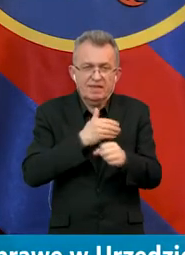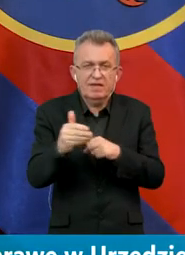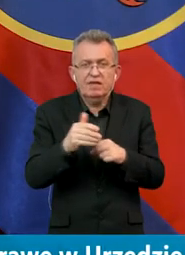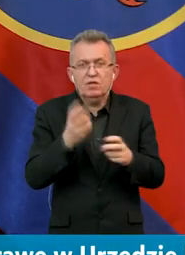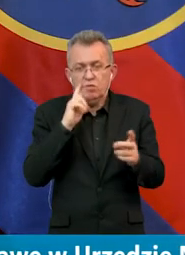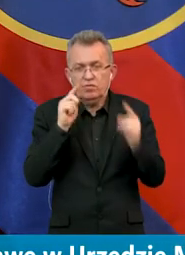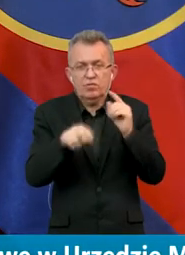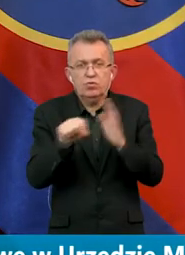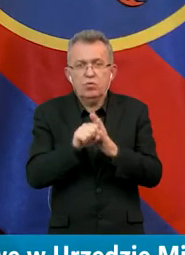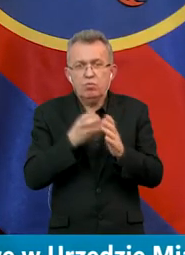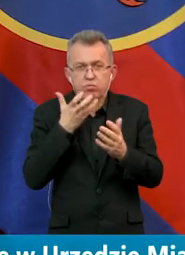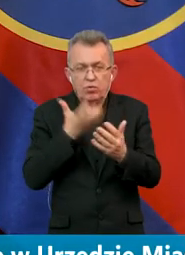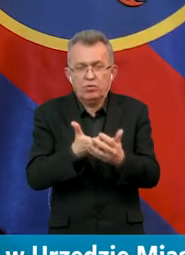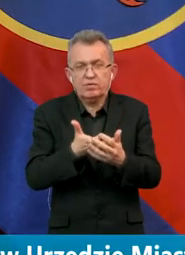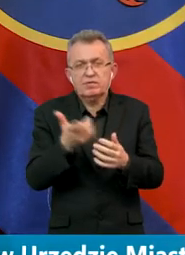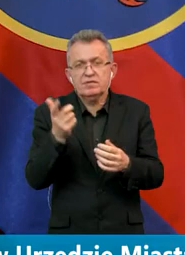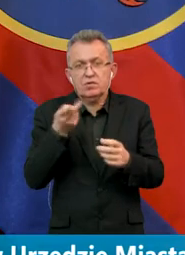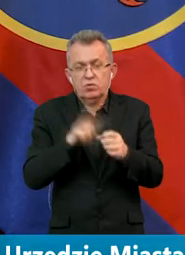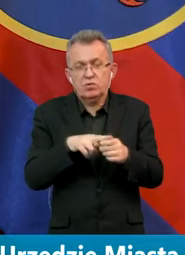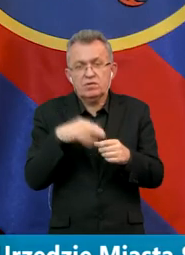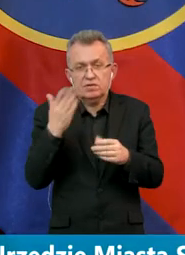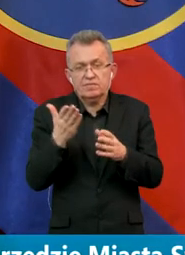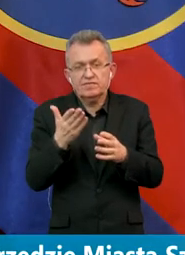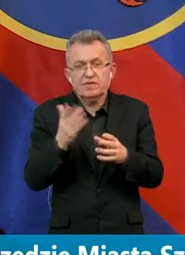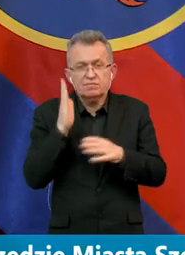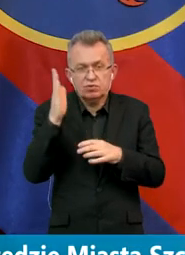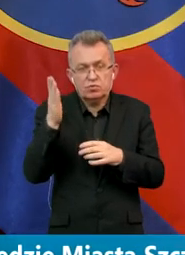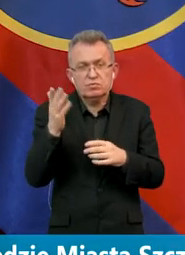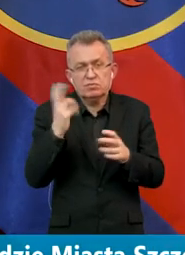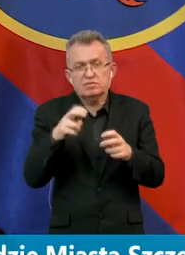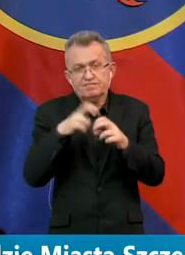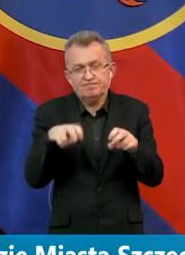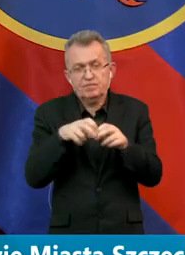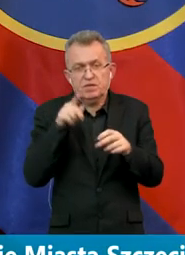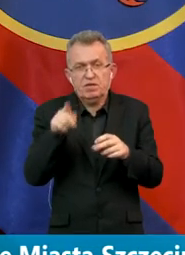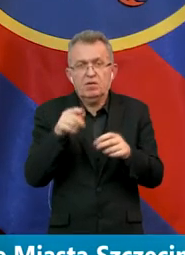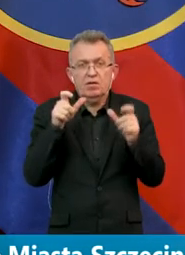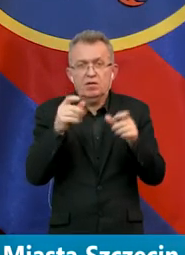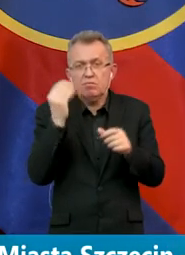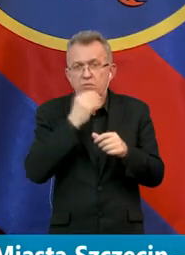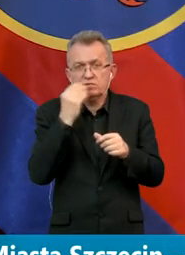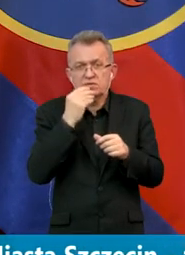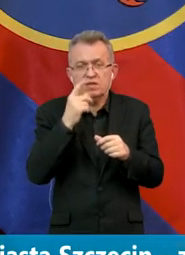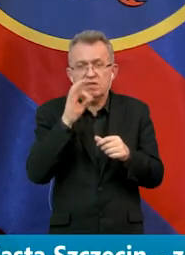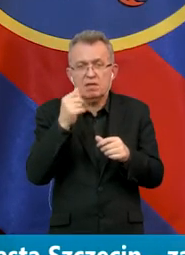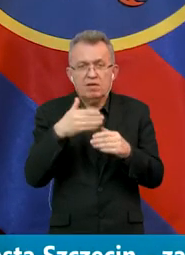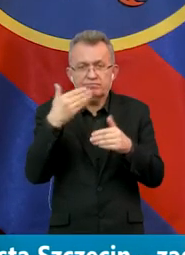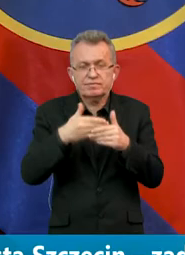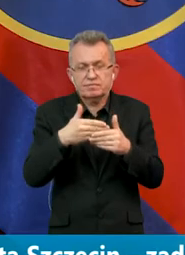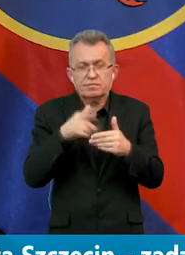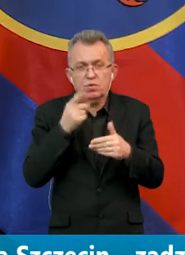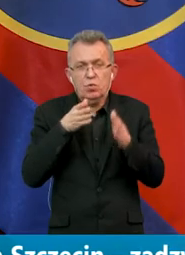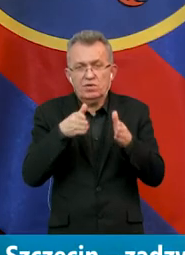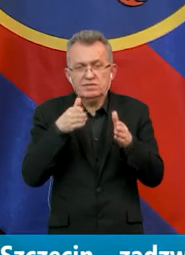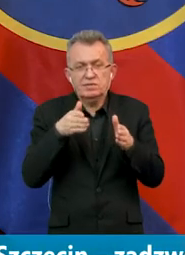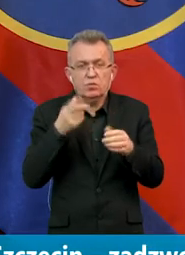drogi dojazdowe do portu, co też usprawni poruszanie się. Też w przyszłości będziemy modernizowali Tamę Pomorzańską, a więc ulicę, która w jakimś